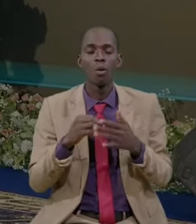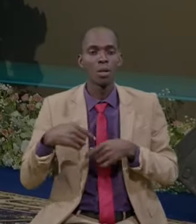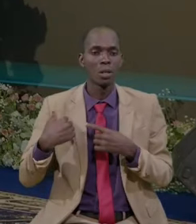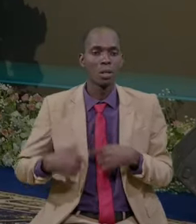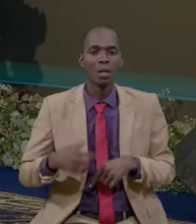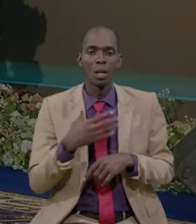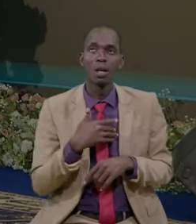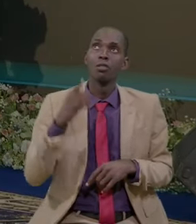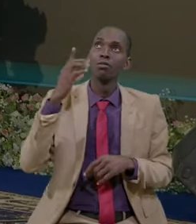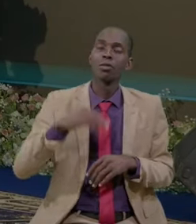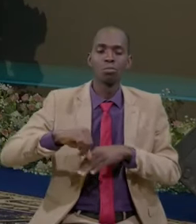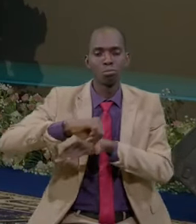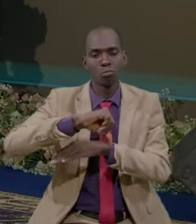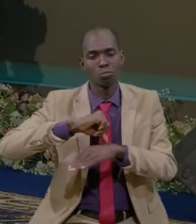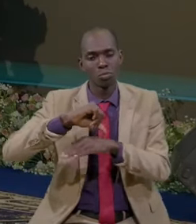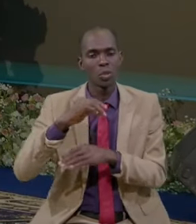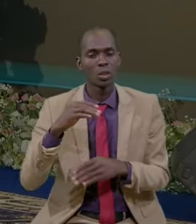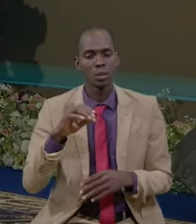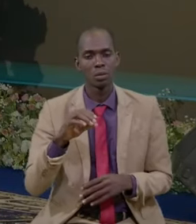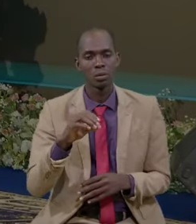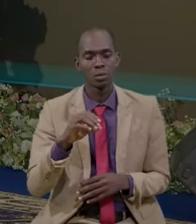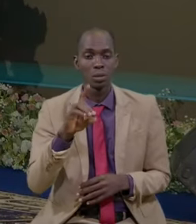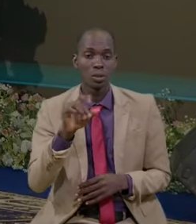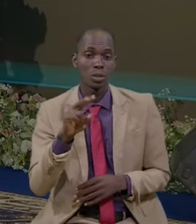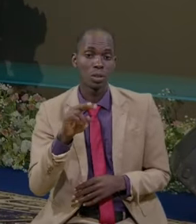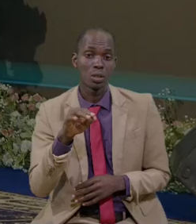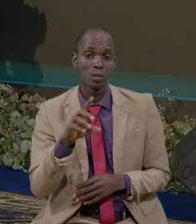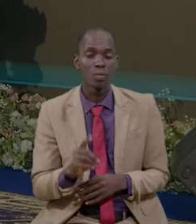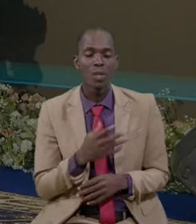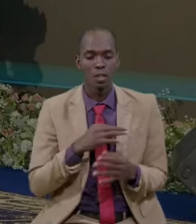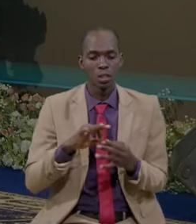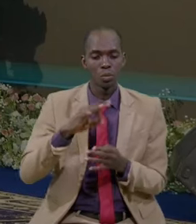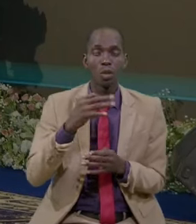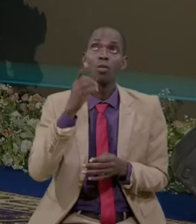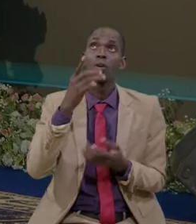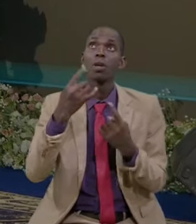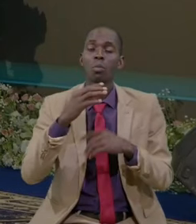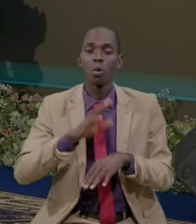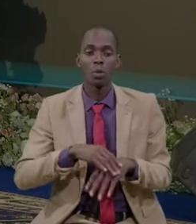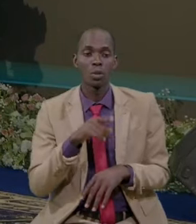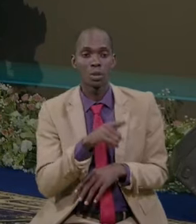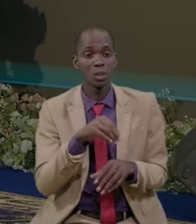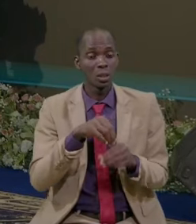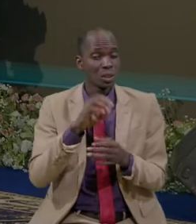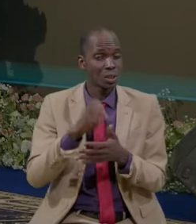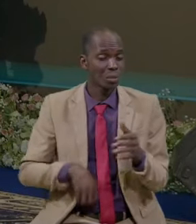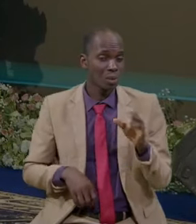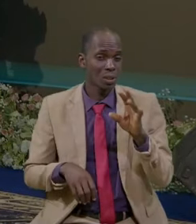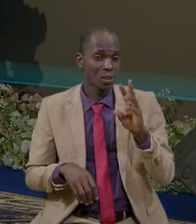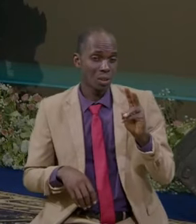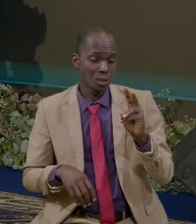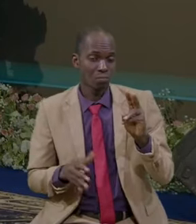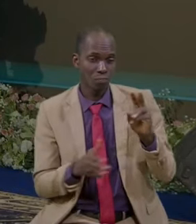l'Esprit de Dieu est venu sur lui. Dans le chapitre 16, juste chapitre 17, l'onction a commencé